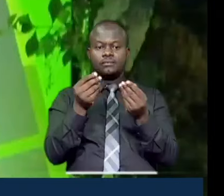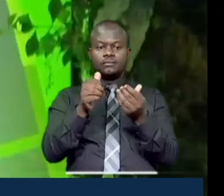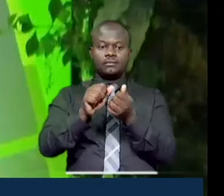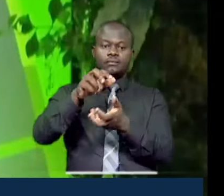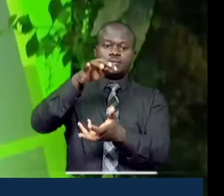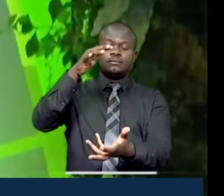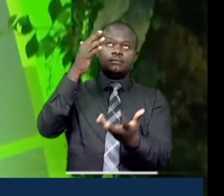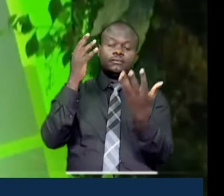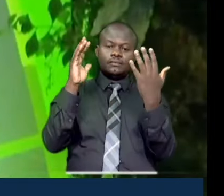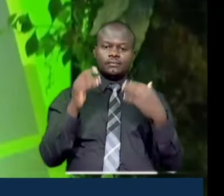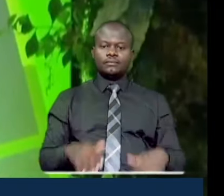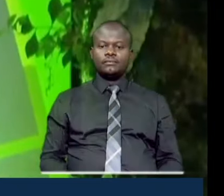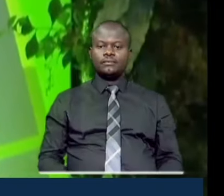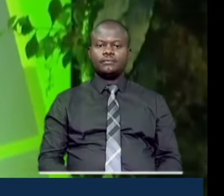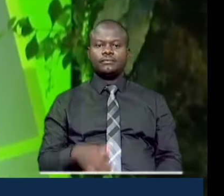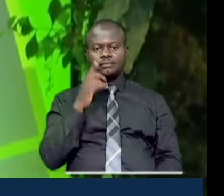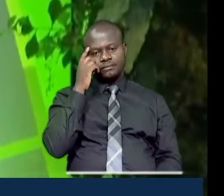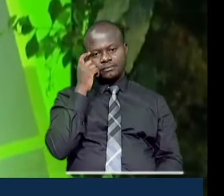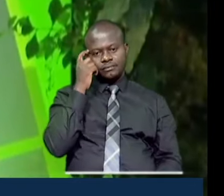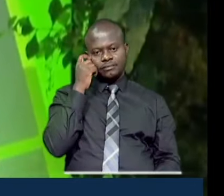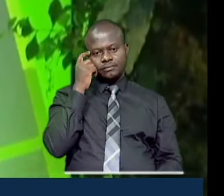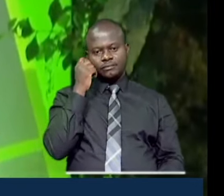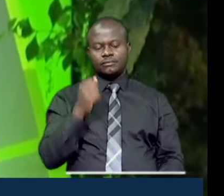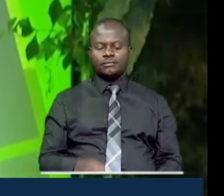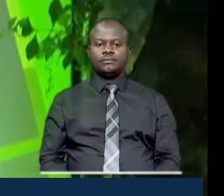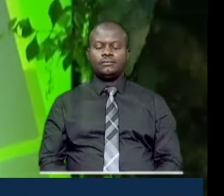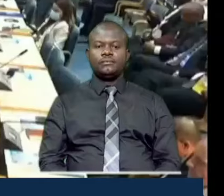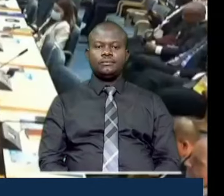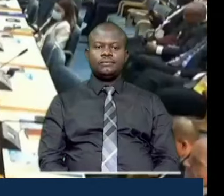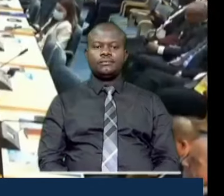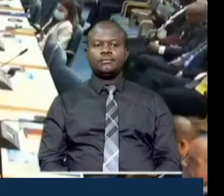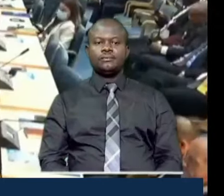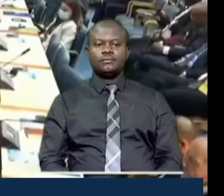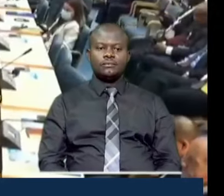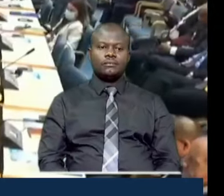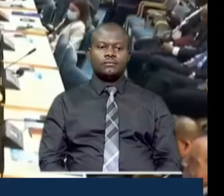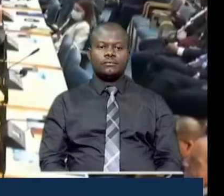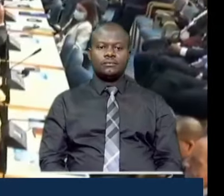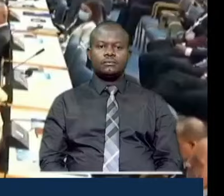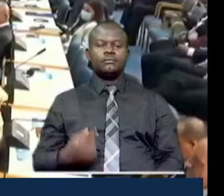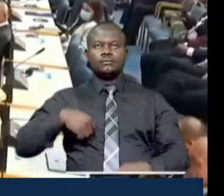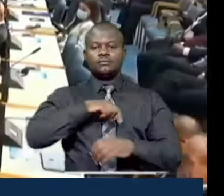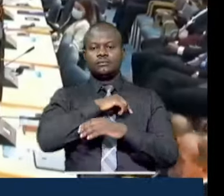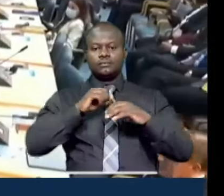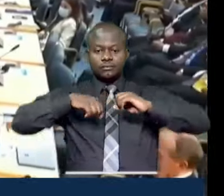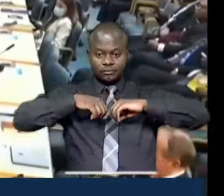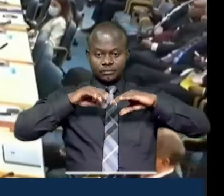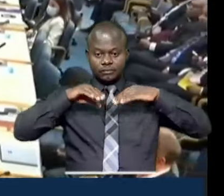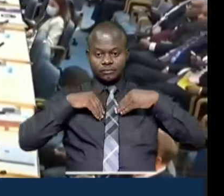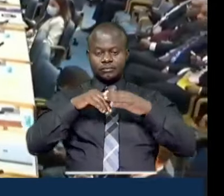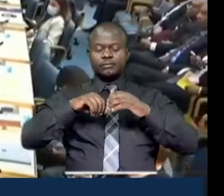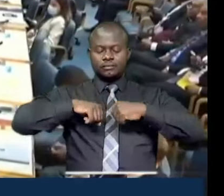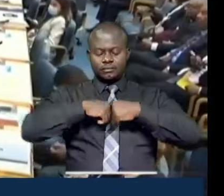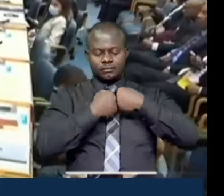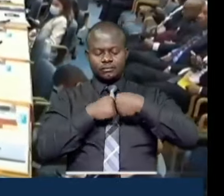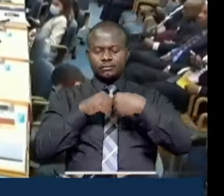ry'ikirere We all agree that addressing the current global environmental Twese twemeranya ko mu guhangana